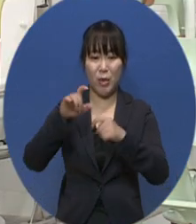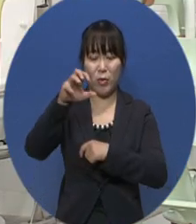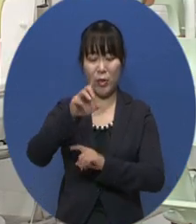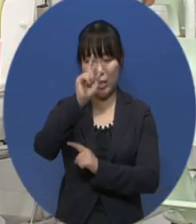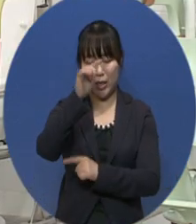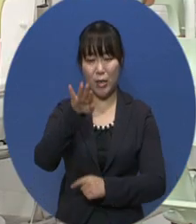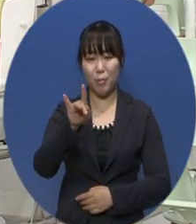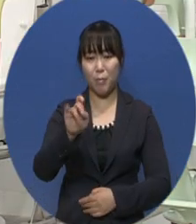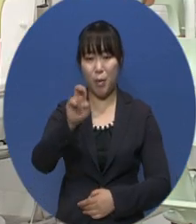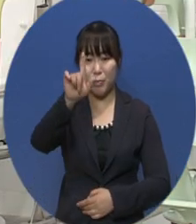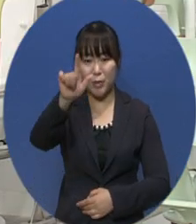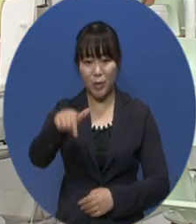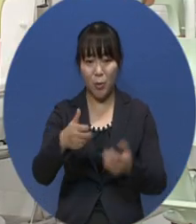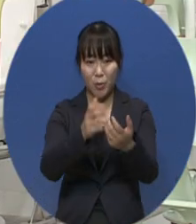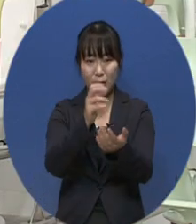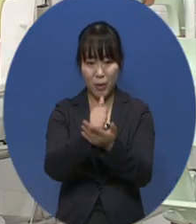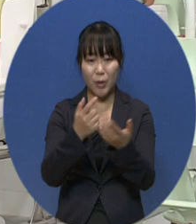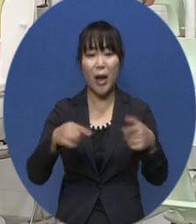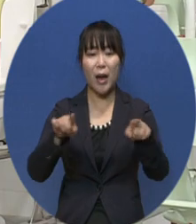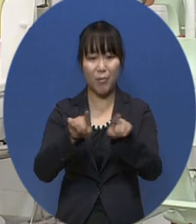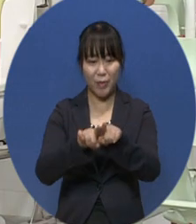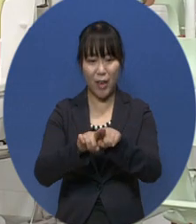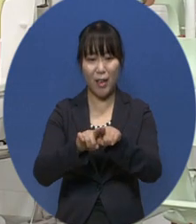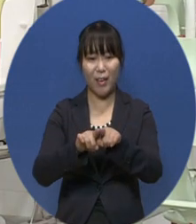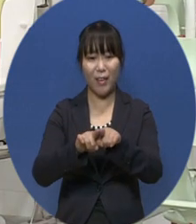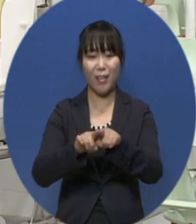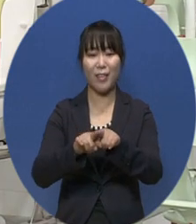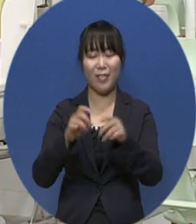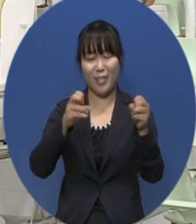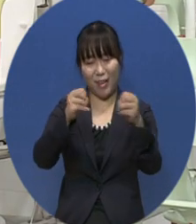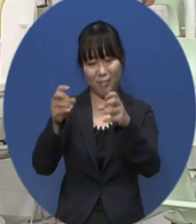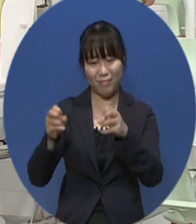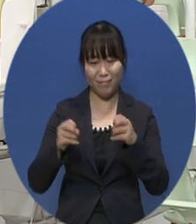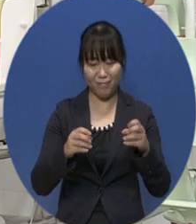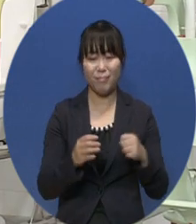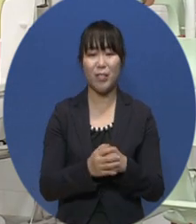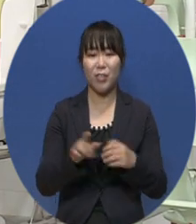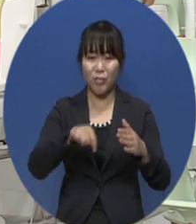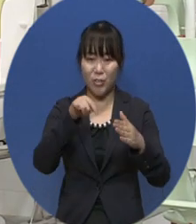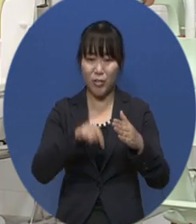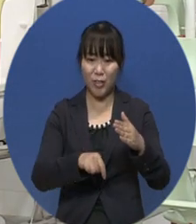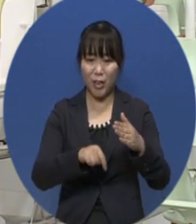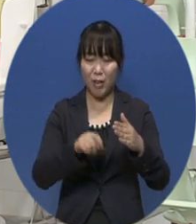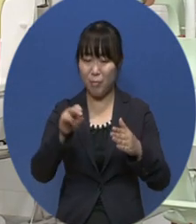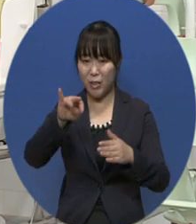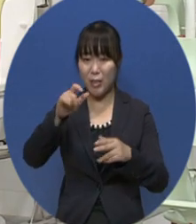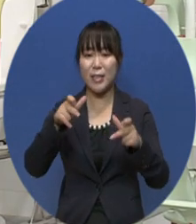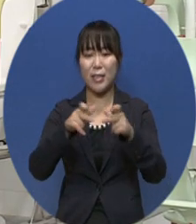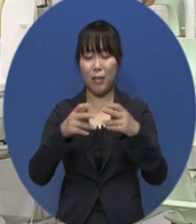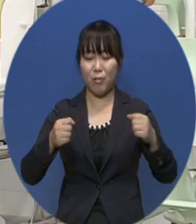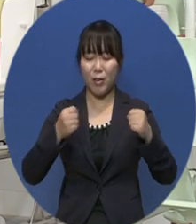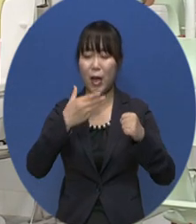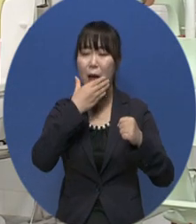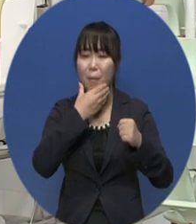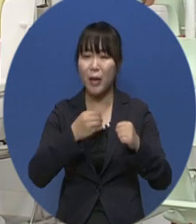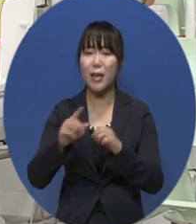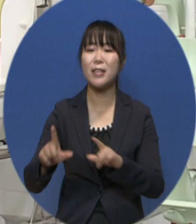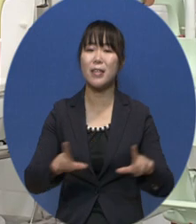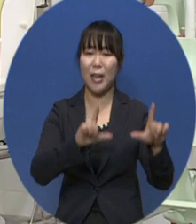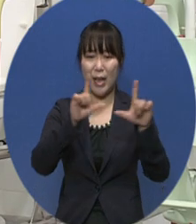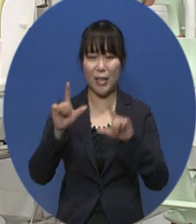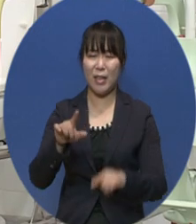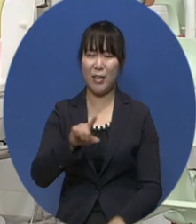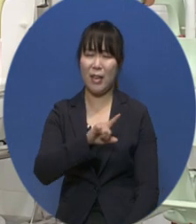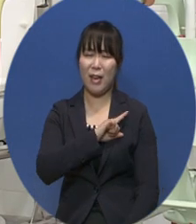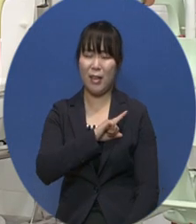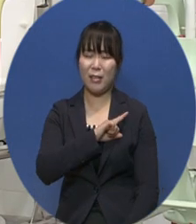이범섭 원장님하고 국립재활원에 대해서 여러 가지 이야기를 나눠봤습니다. 그 중에 미션, 예, 장애인이 건강하고 행복하게 사는 게